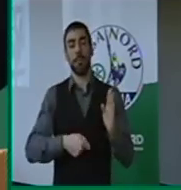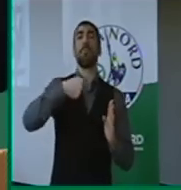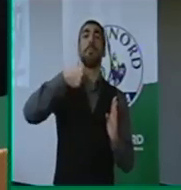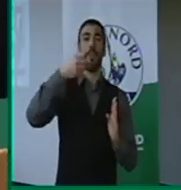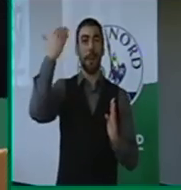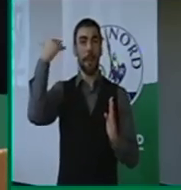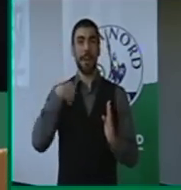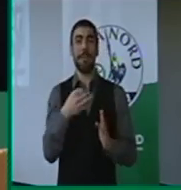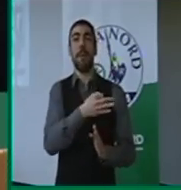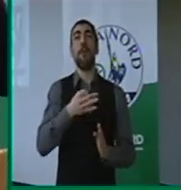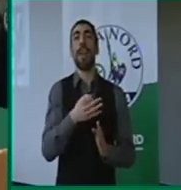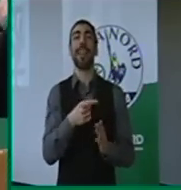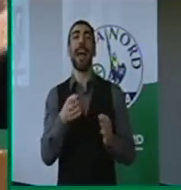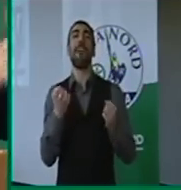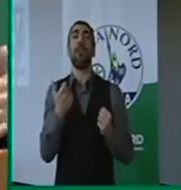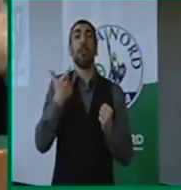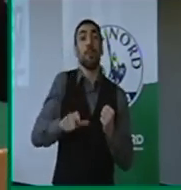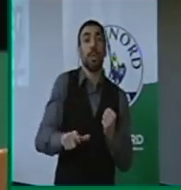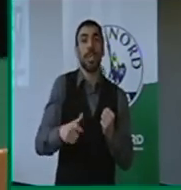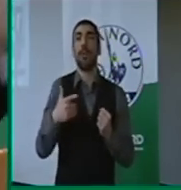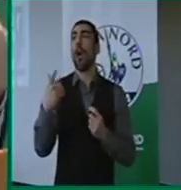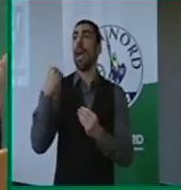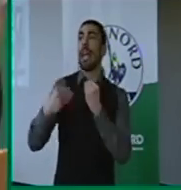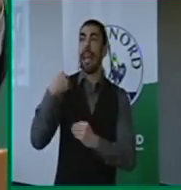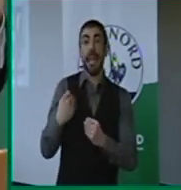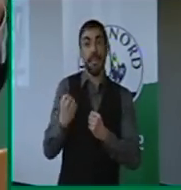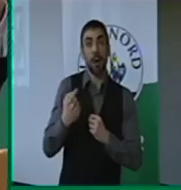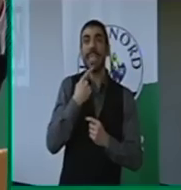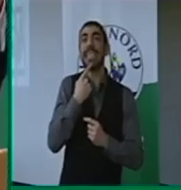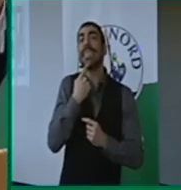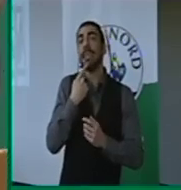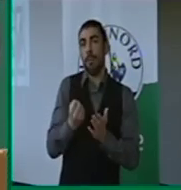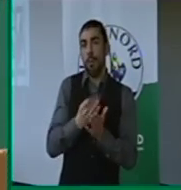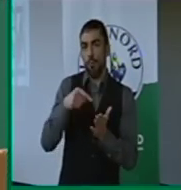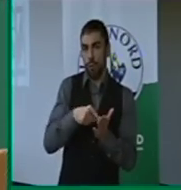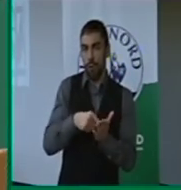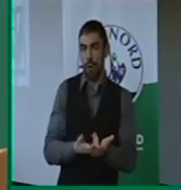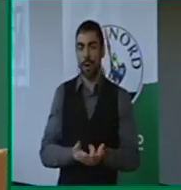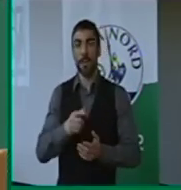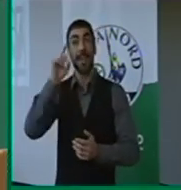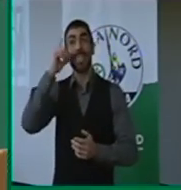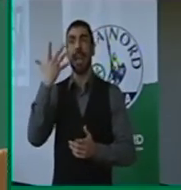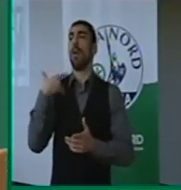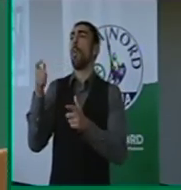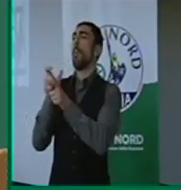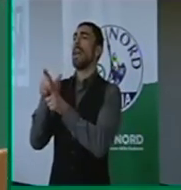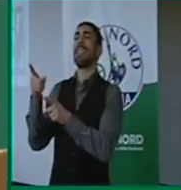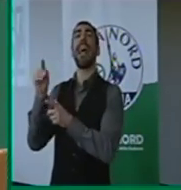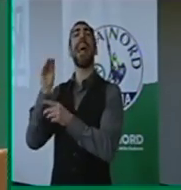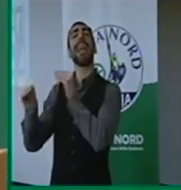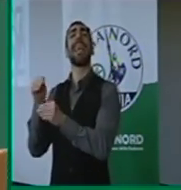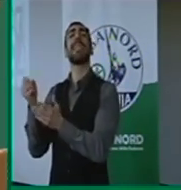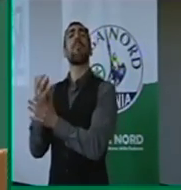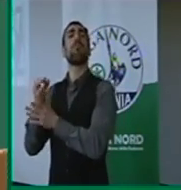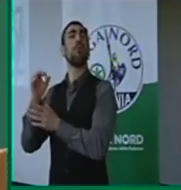normalmente una moneta forte è forte perché c'è tanta richiesta dei prodotti no Quindi se in un paese invece c'è poca richiesta